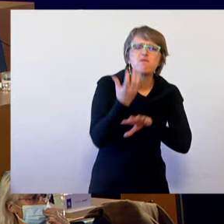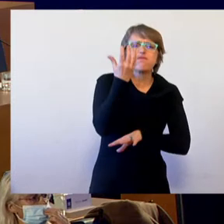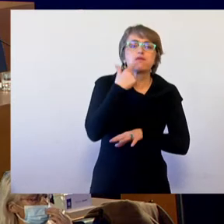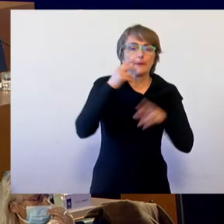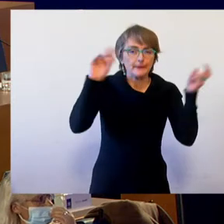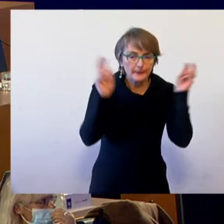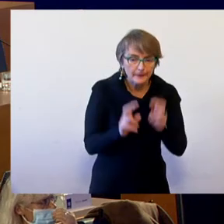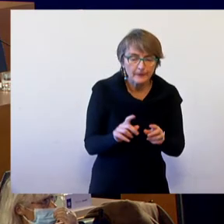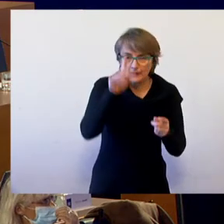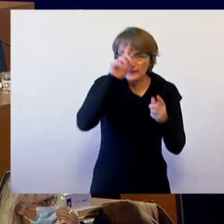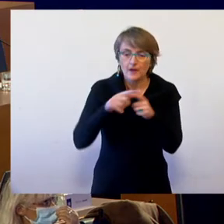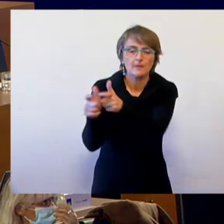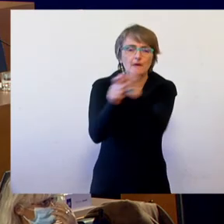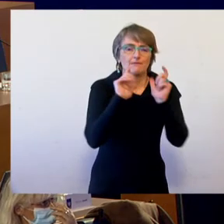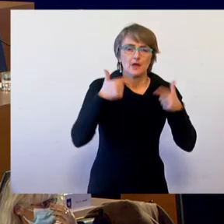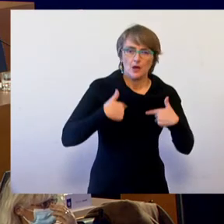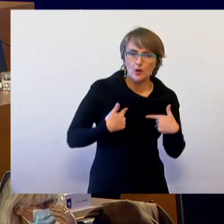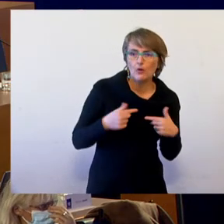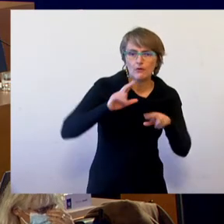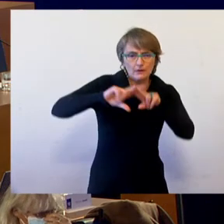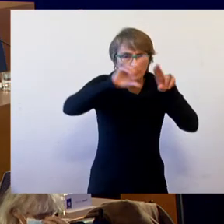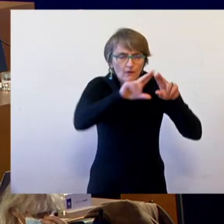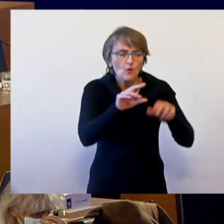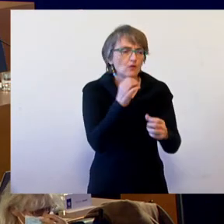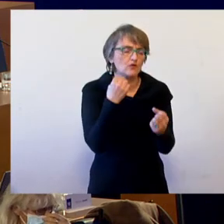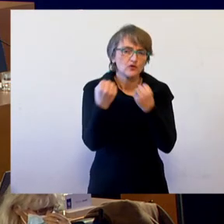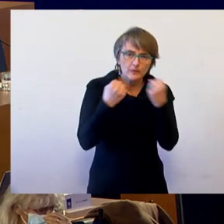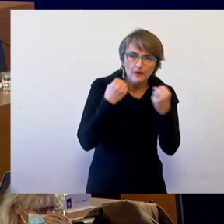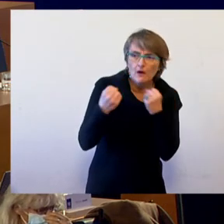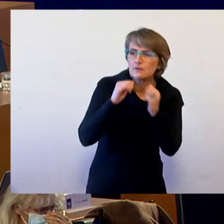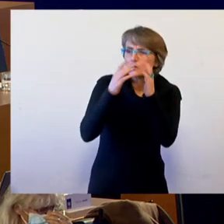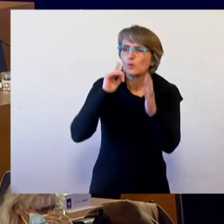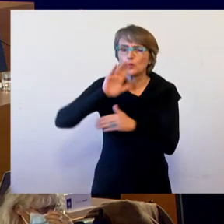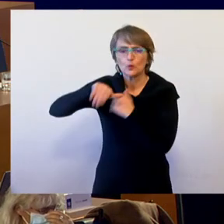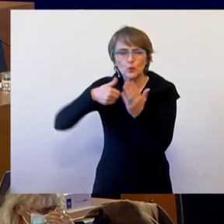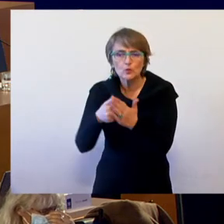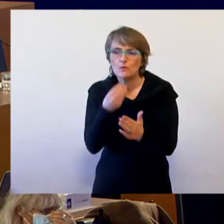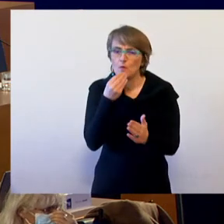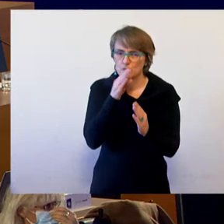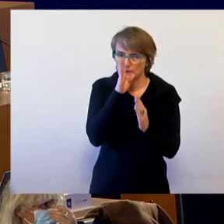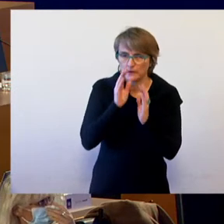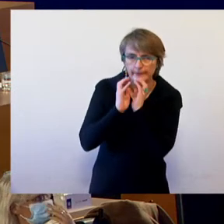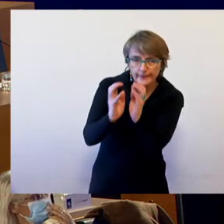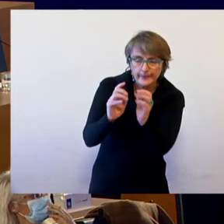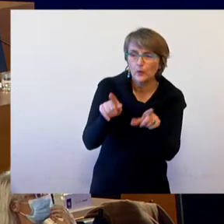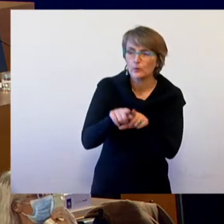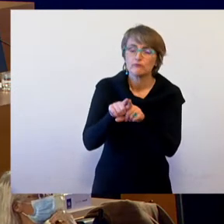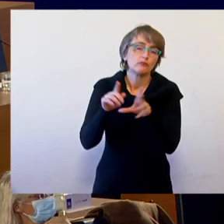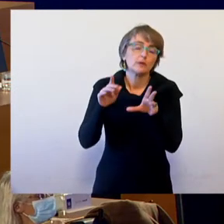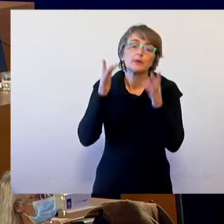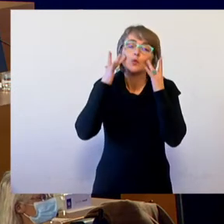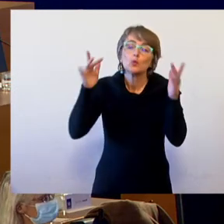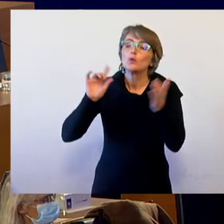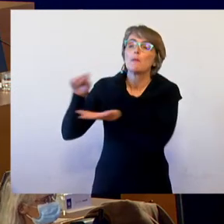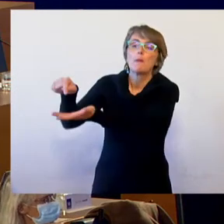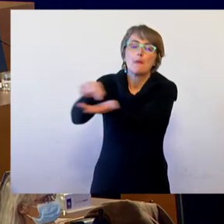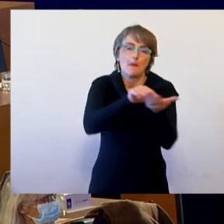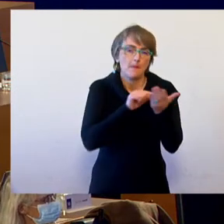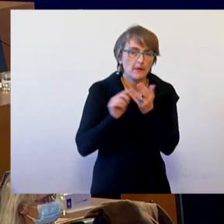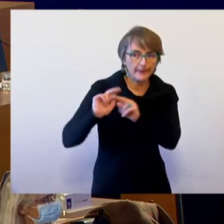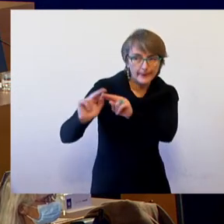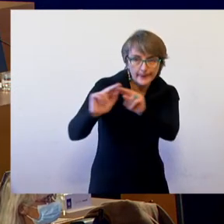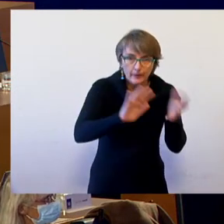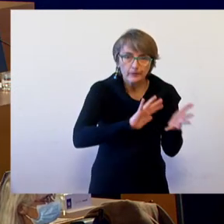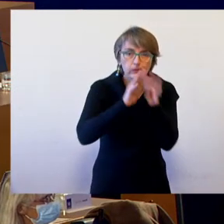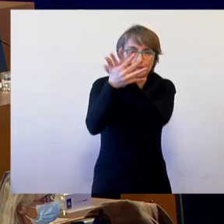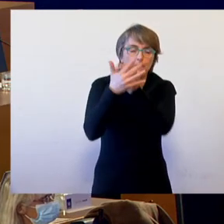rénovation bâtimentaire des écoles, des cantines, des gymnases, des maisons pour tous, des équipements culturels. Il est aussi très